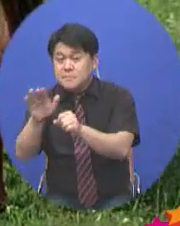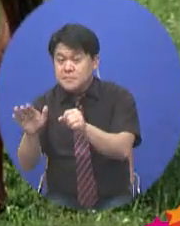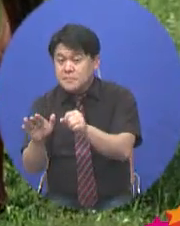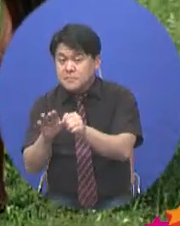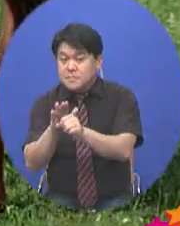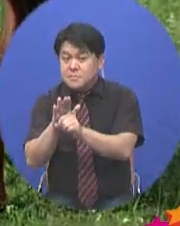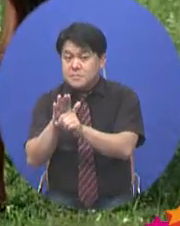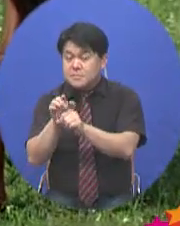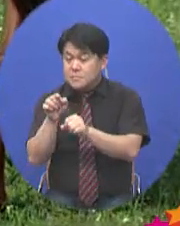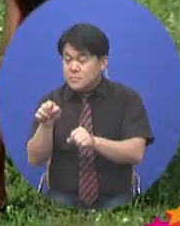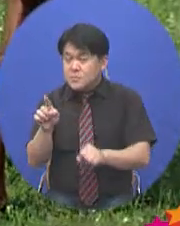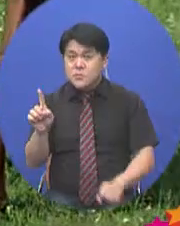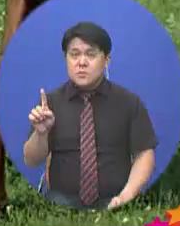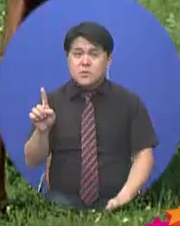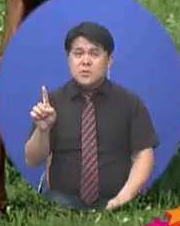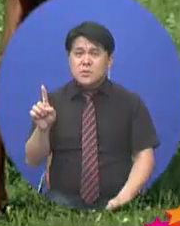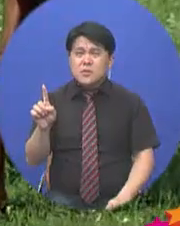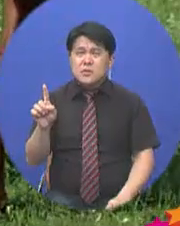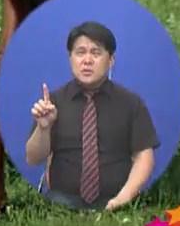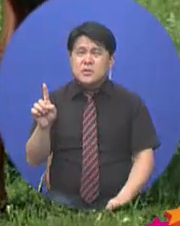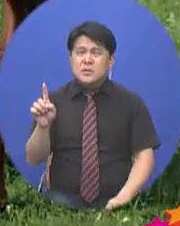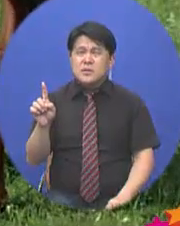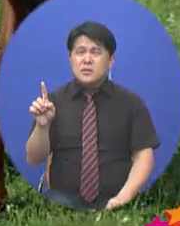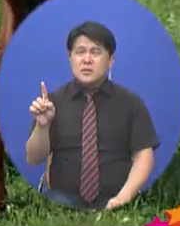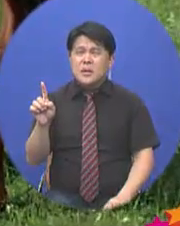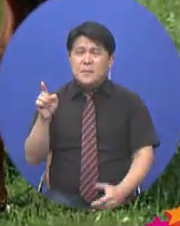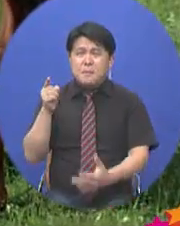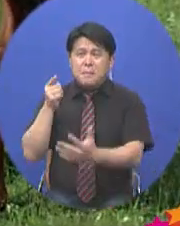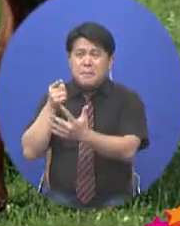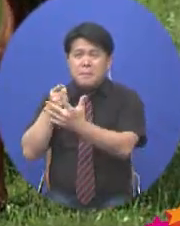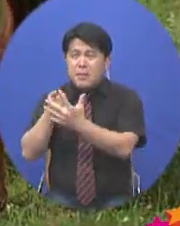사랑을 알 수 없어요.